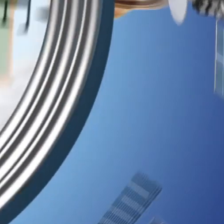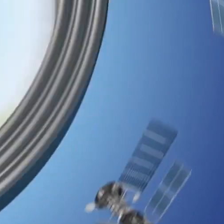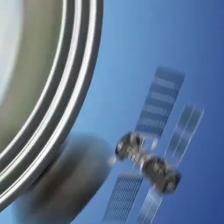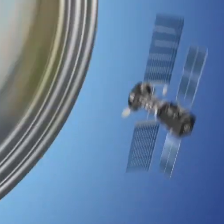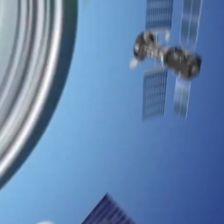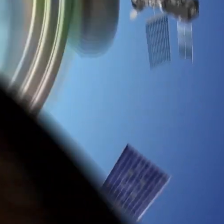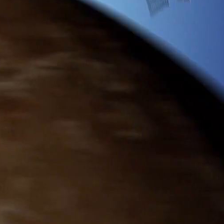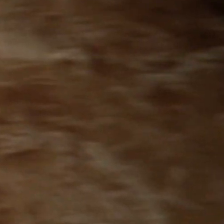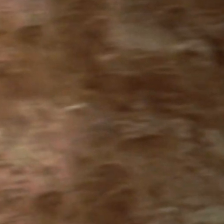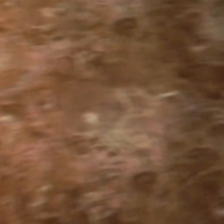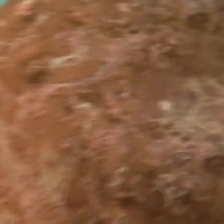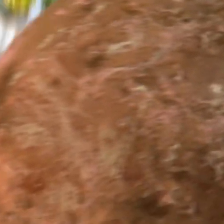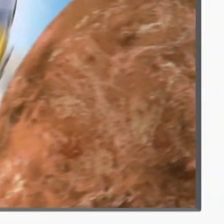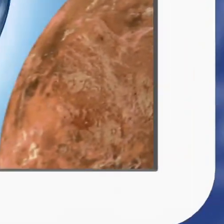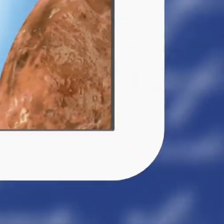Muzica